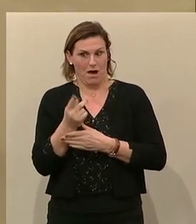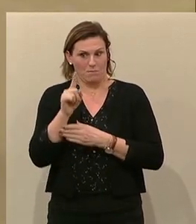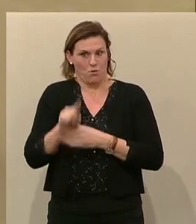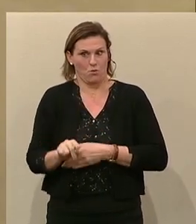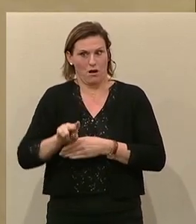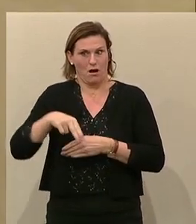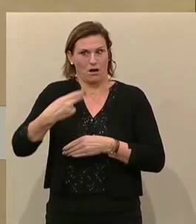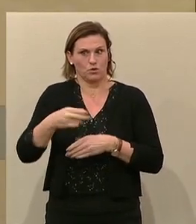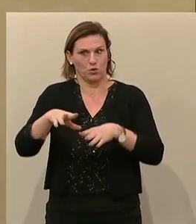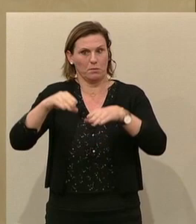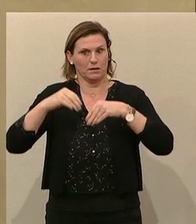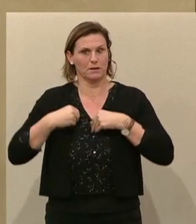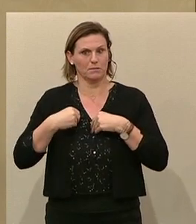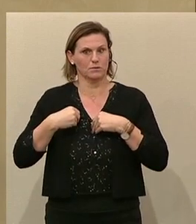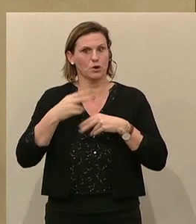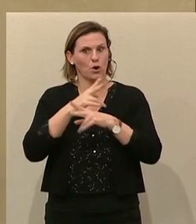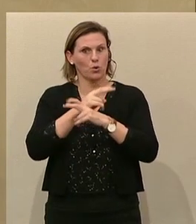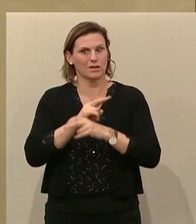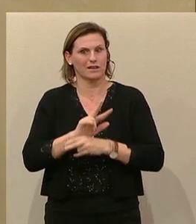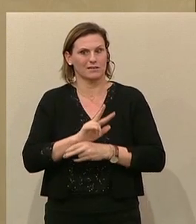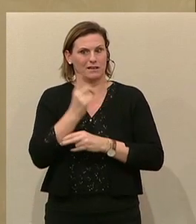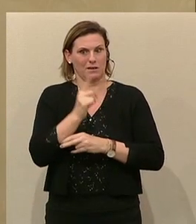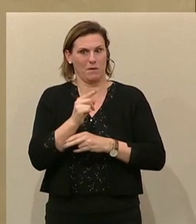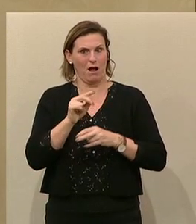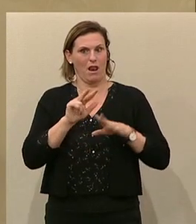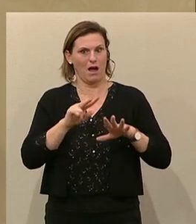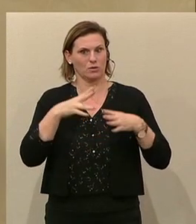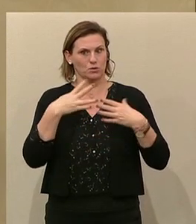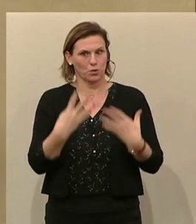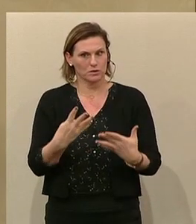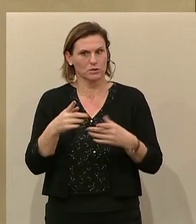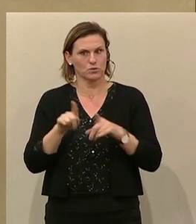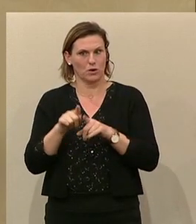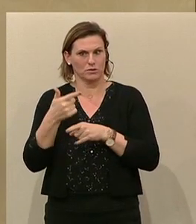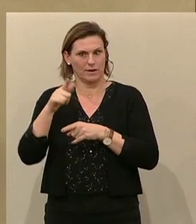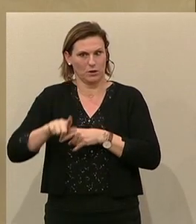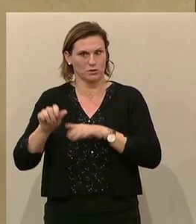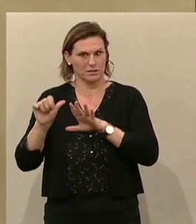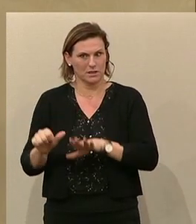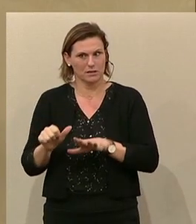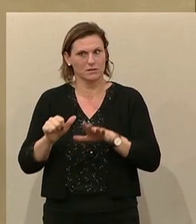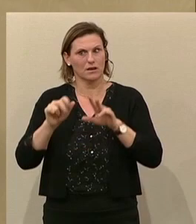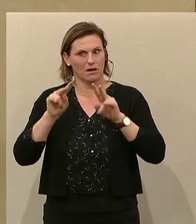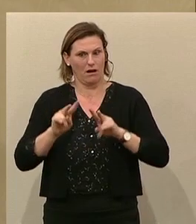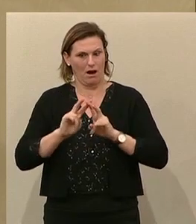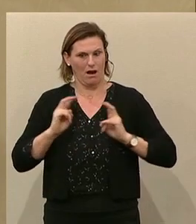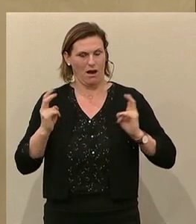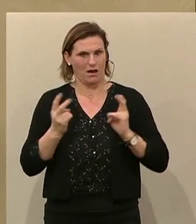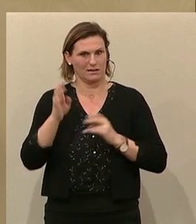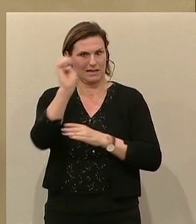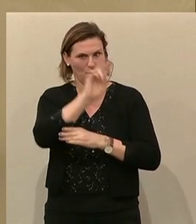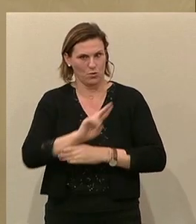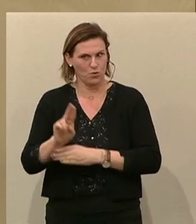Monaten, übernimmt Österreich zum dritten Mal nach 1998 und 2016 den Vorsitz im Rat der Europäischen Union. Damit